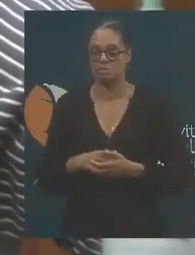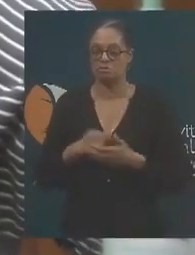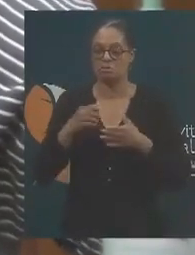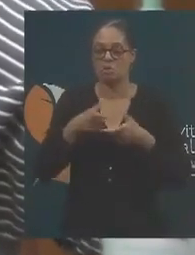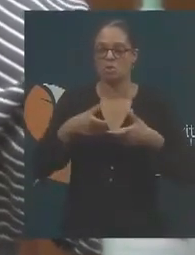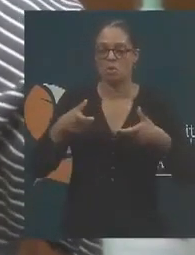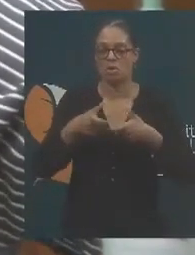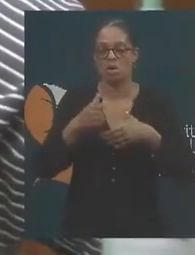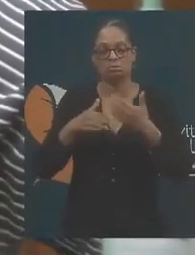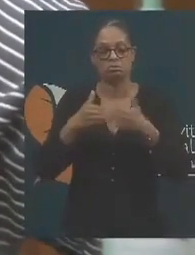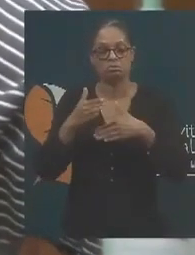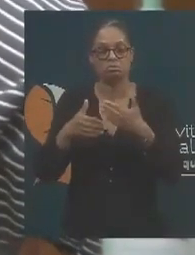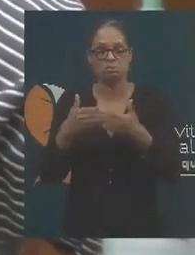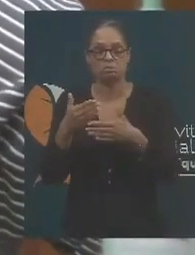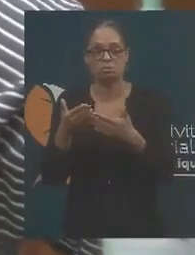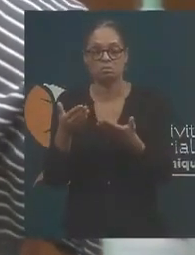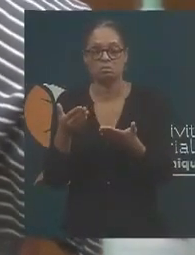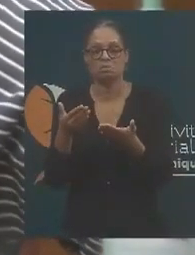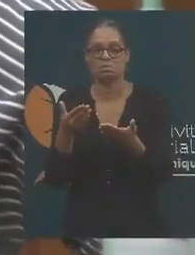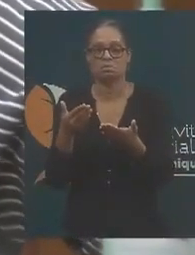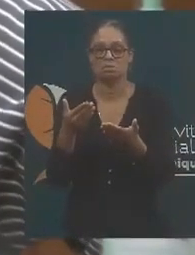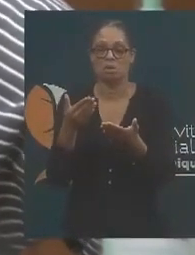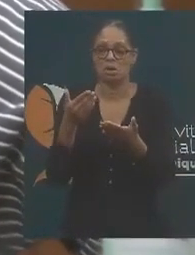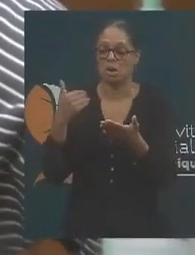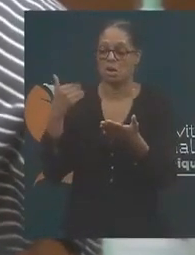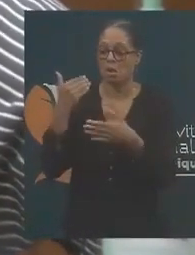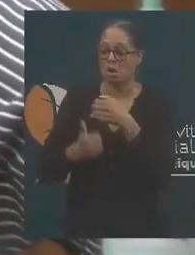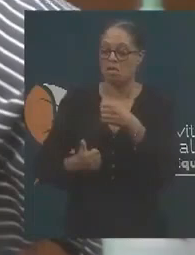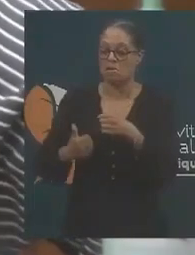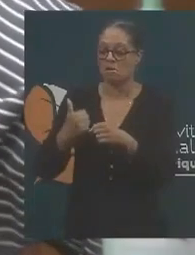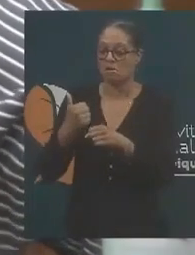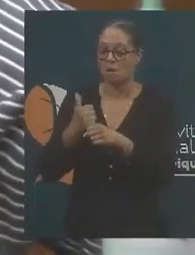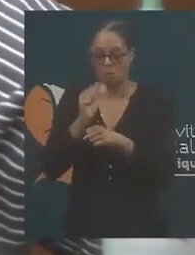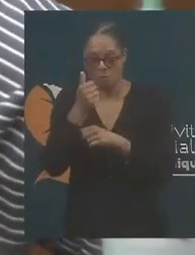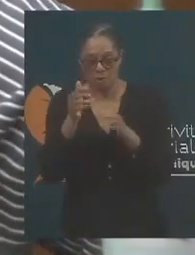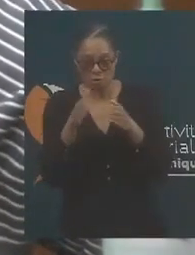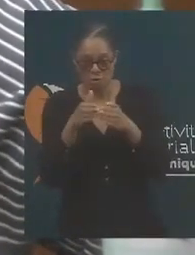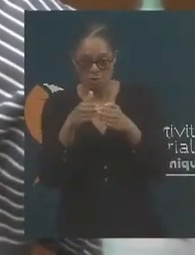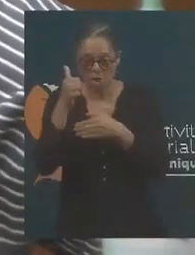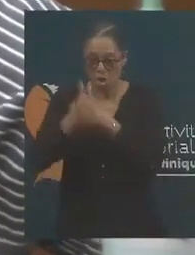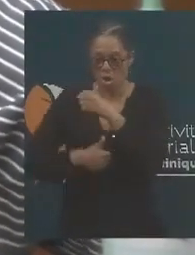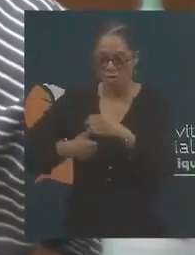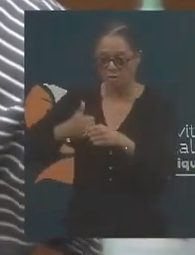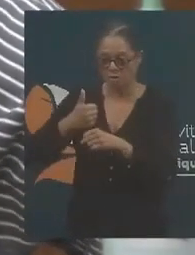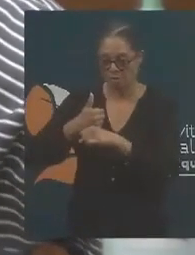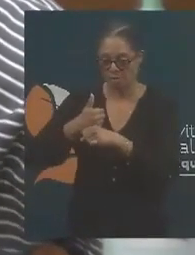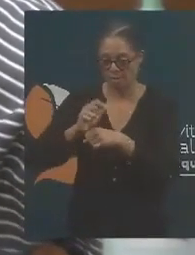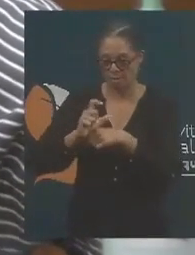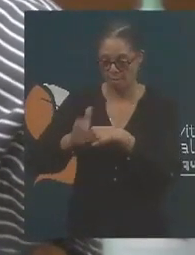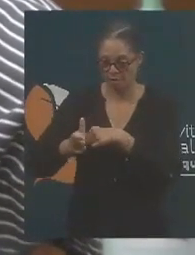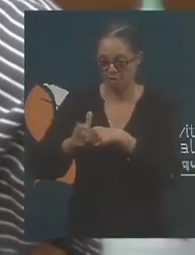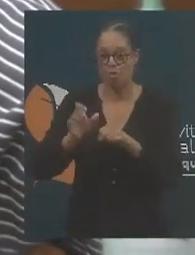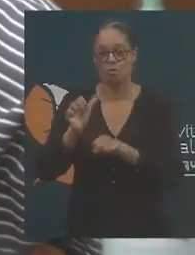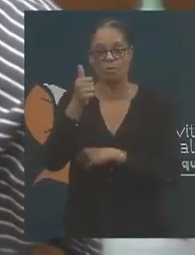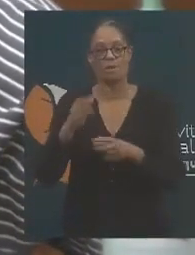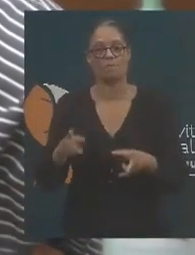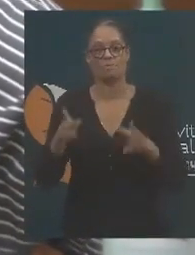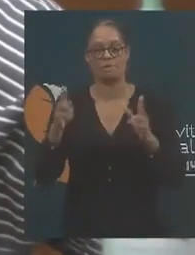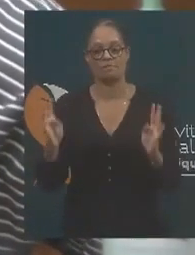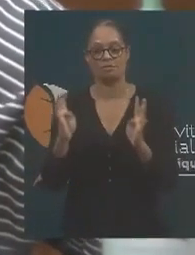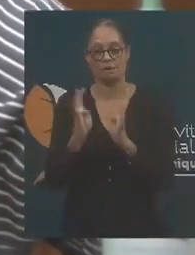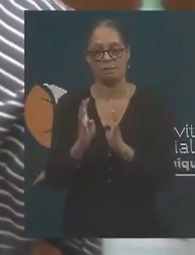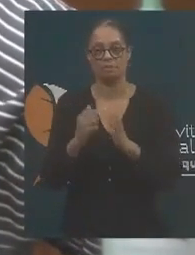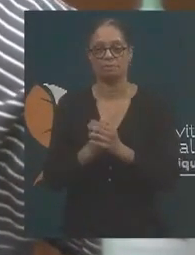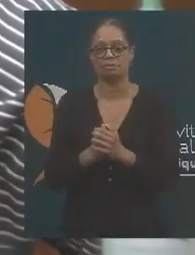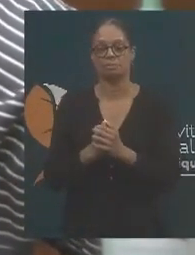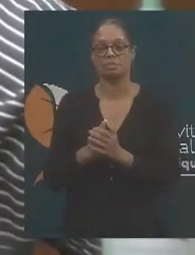Congrès, finalement, un an après notre première demande, a tenu sa première séance. Didier. La